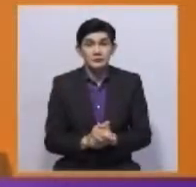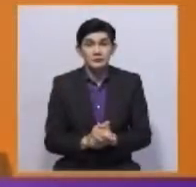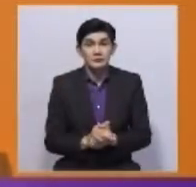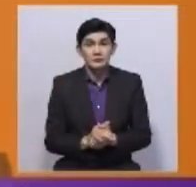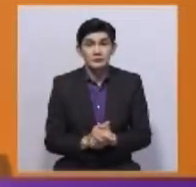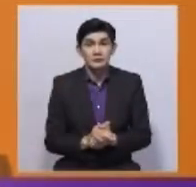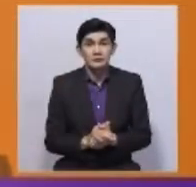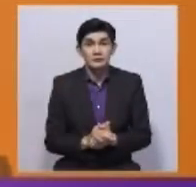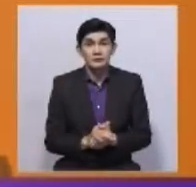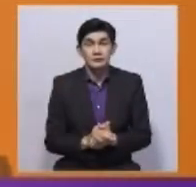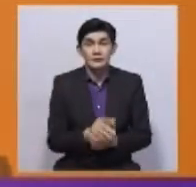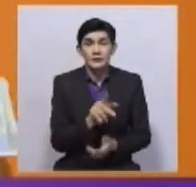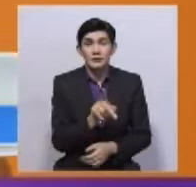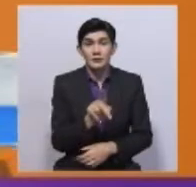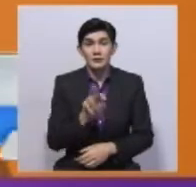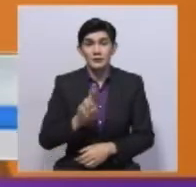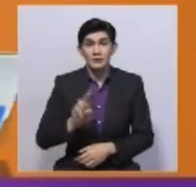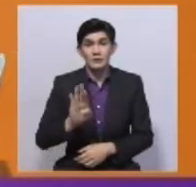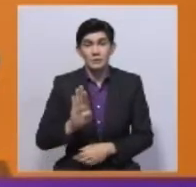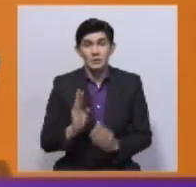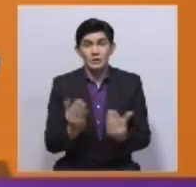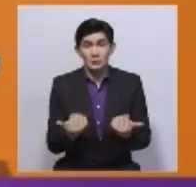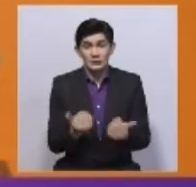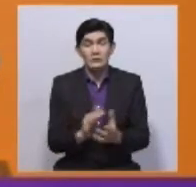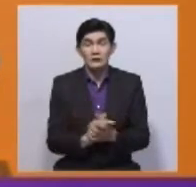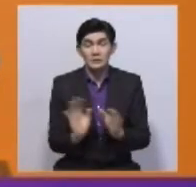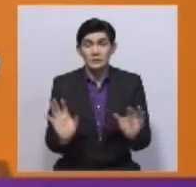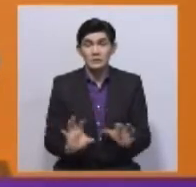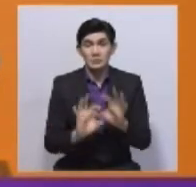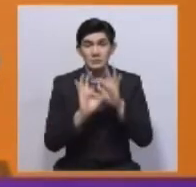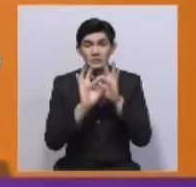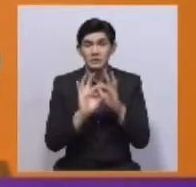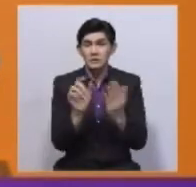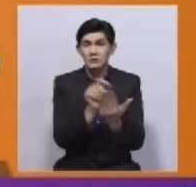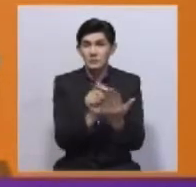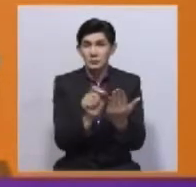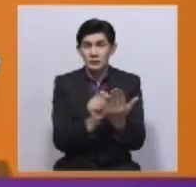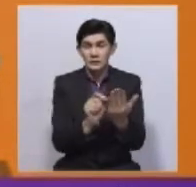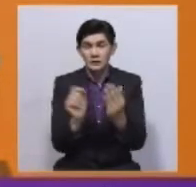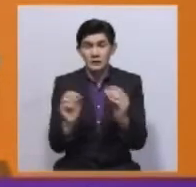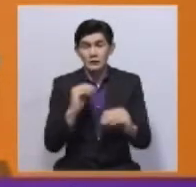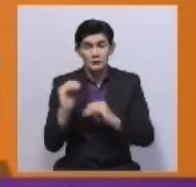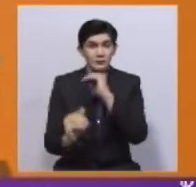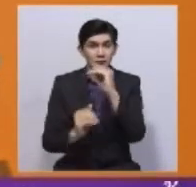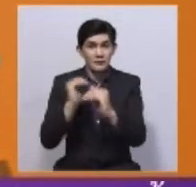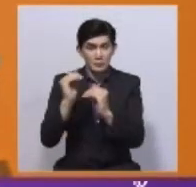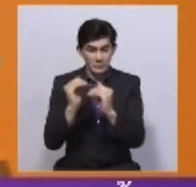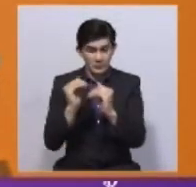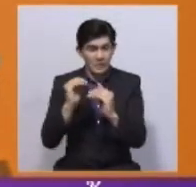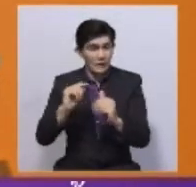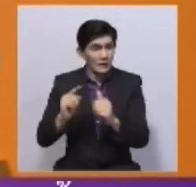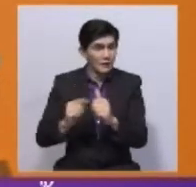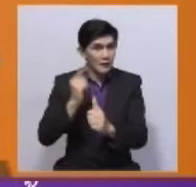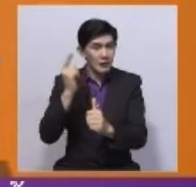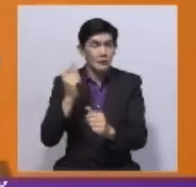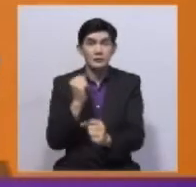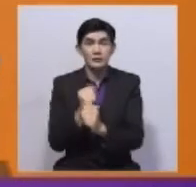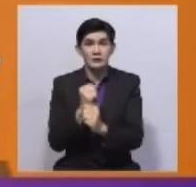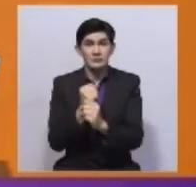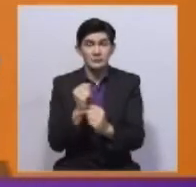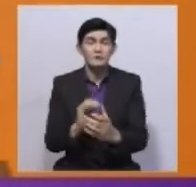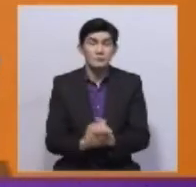่ตัวพ.ร.บ.เองเนี่ยเป็นพ.ร.บ.ที่เขียนเรื่องการพัฒนาพื้นที่เป็นฉบับแรกชัดเจนนะ